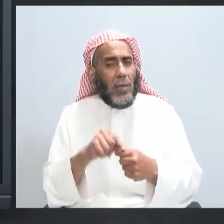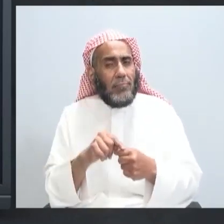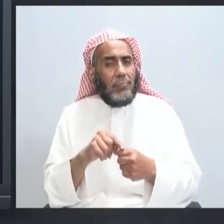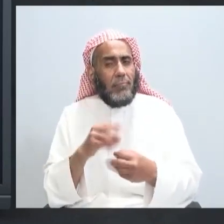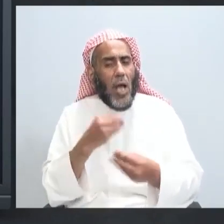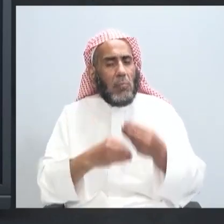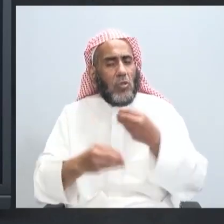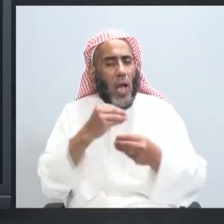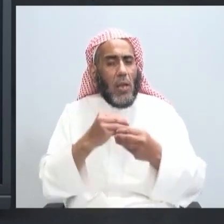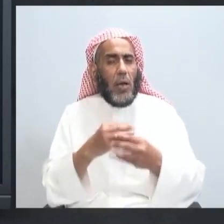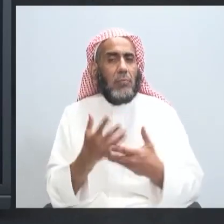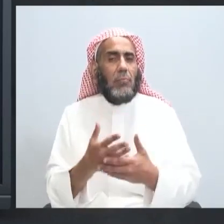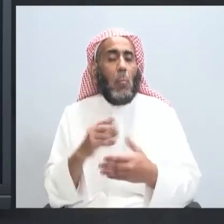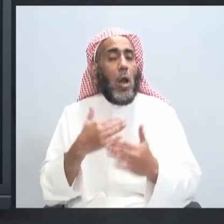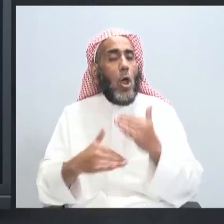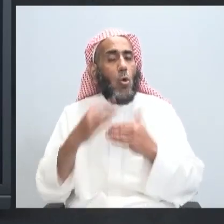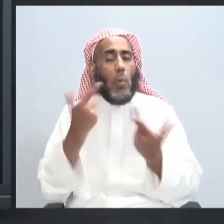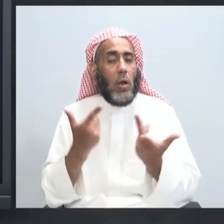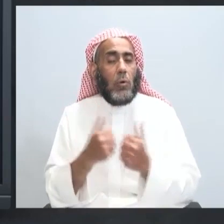خاطئ ما